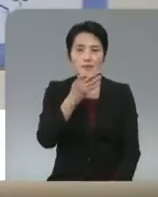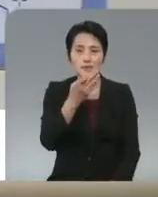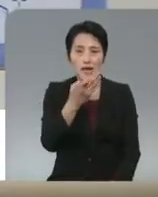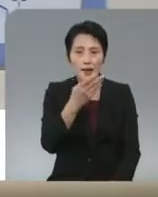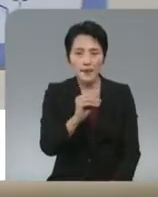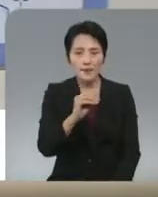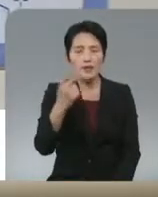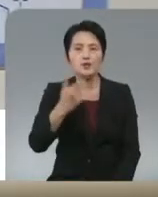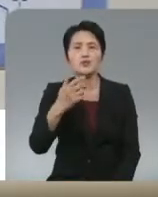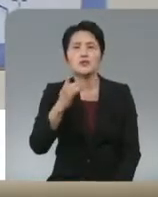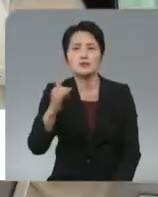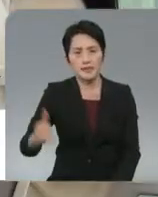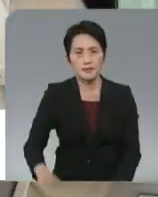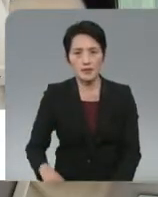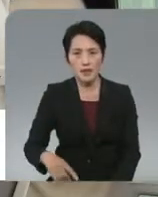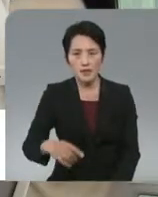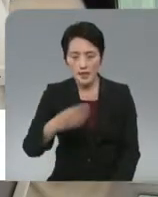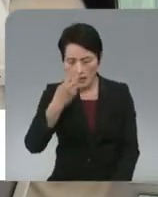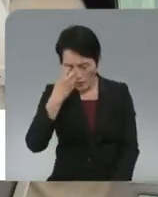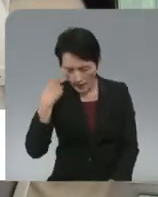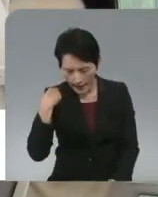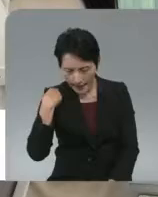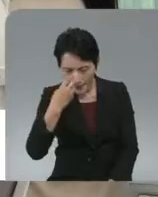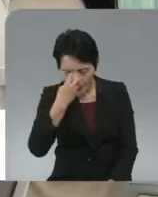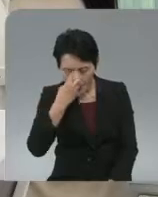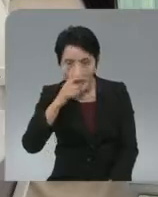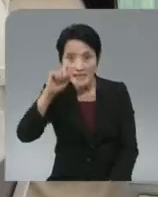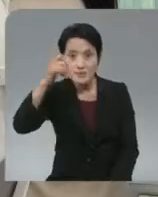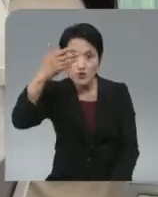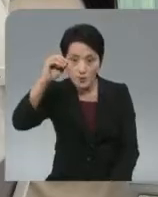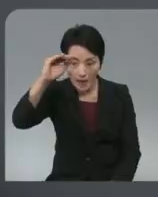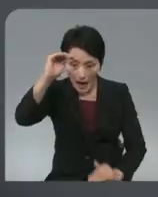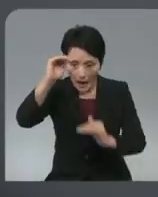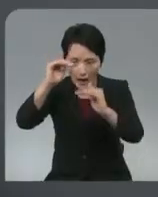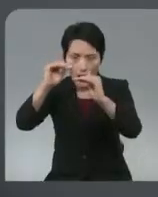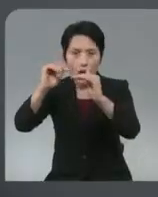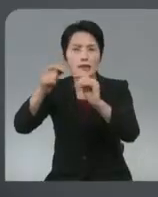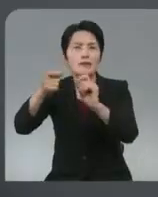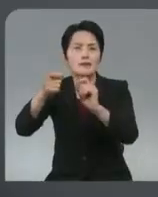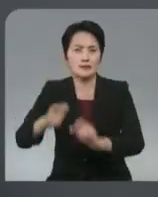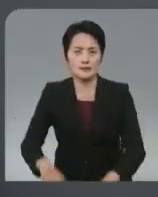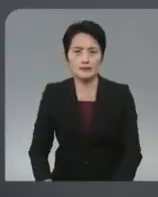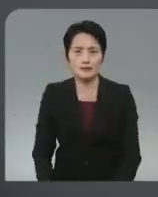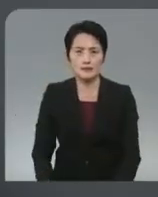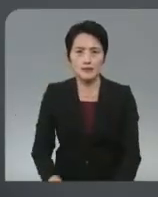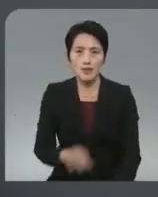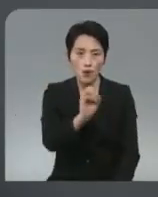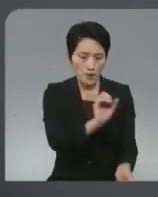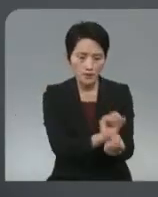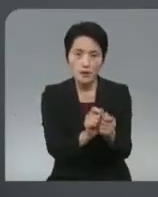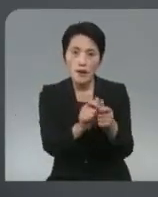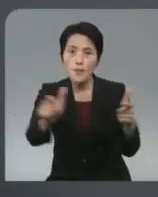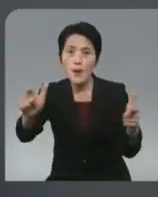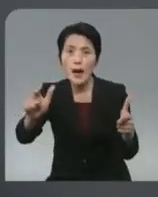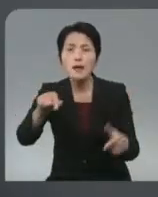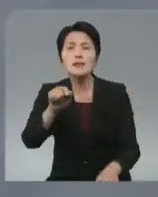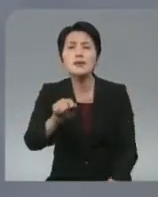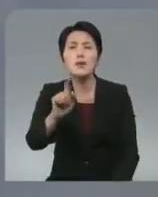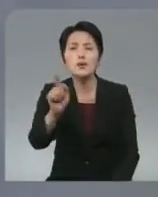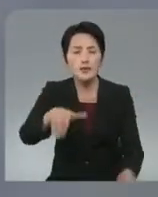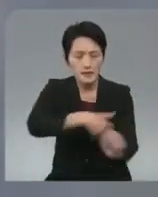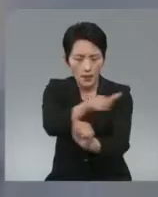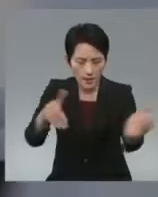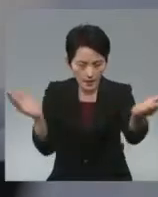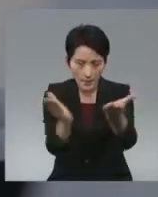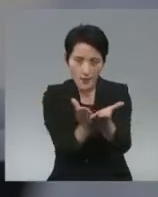146.000 người tương đương 88 phần trăm công suất quản lý tối đa số bệnh nhân điều trị tại nhà của cơ quan chức năng cơ quan